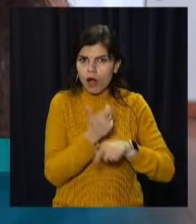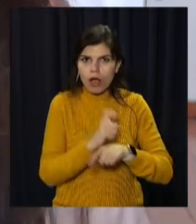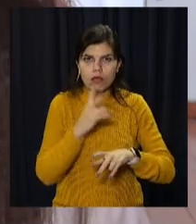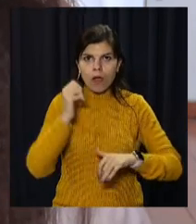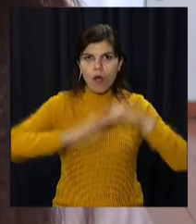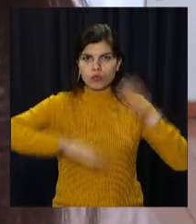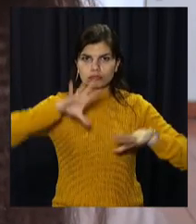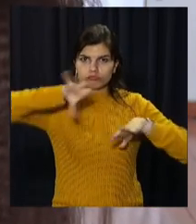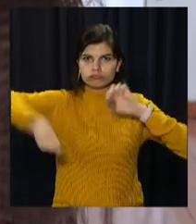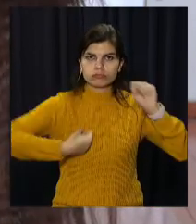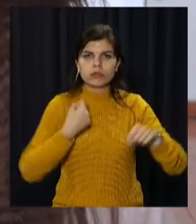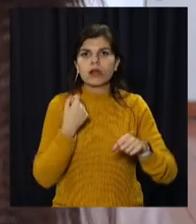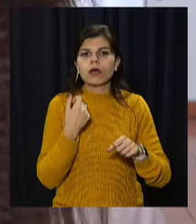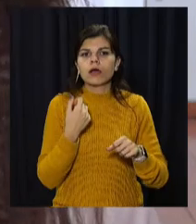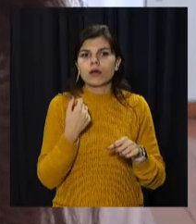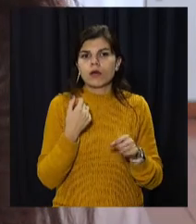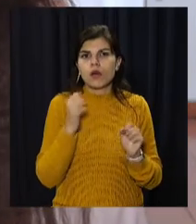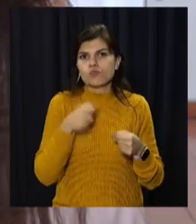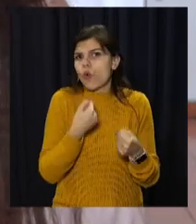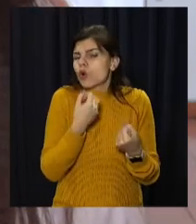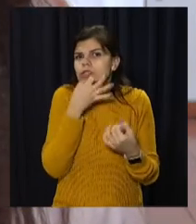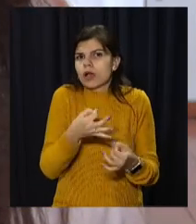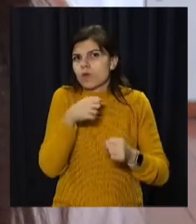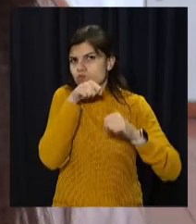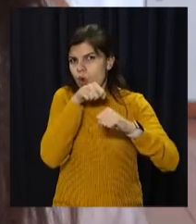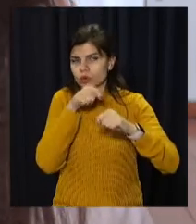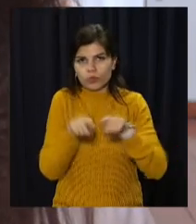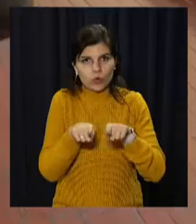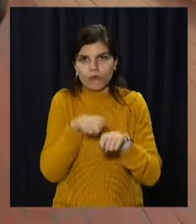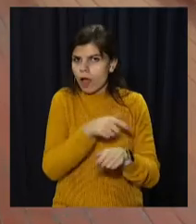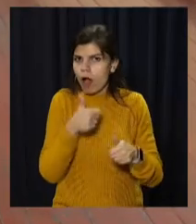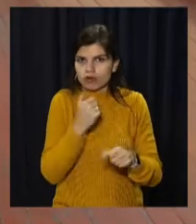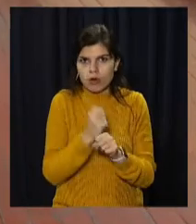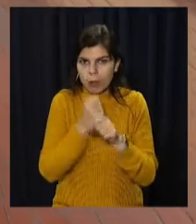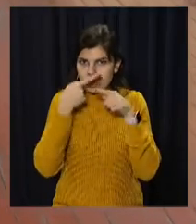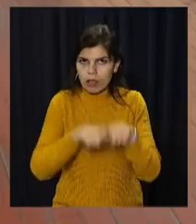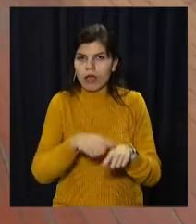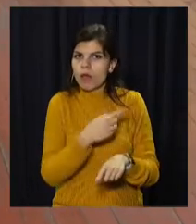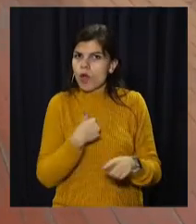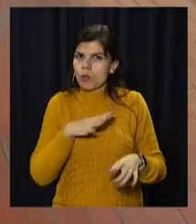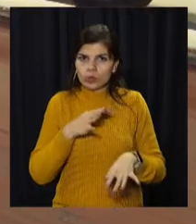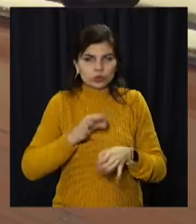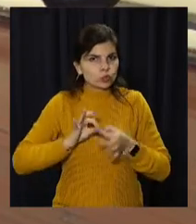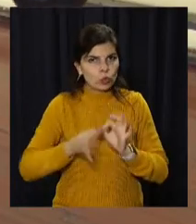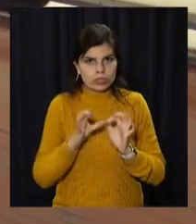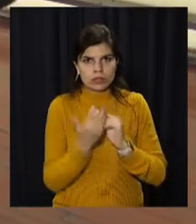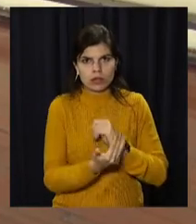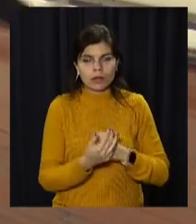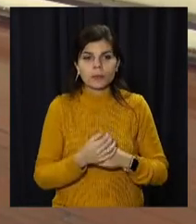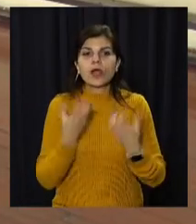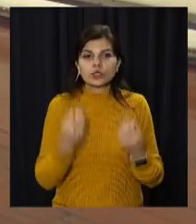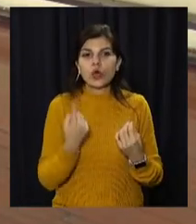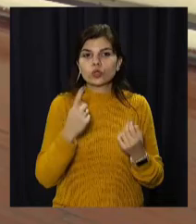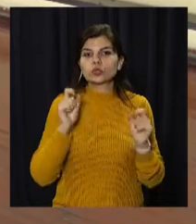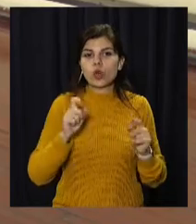можна сказати, майже боксерша. Вона дуже добре працювала. Було дуже складно з нею. Ще одна золота медалістка Анастасія